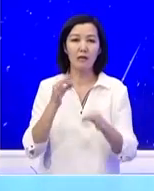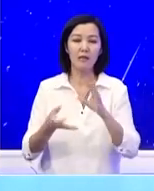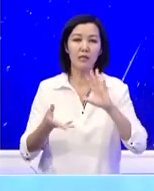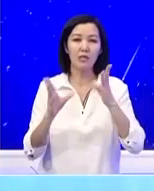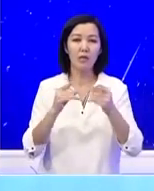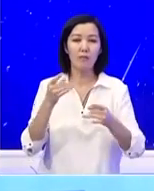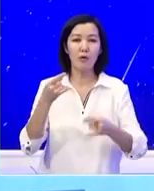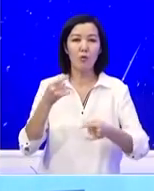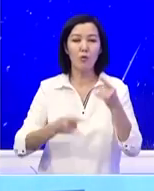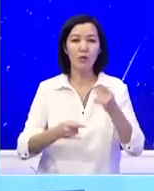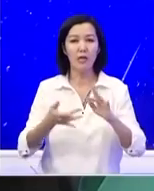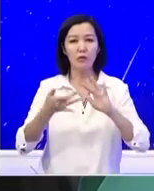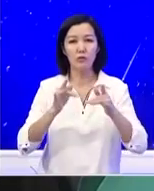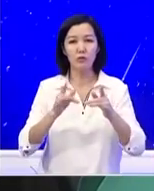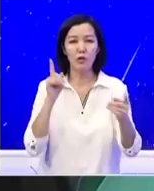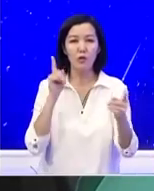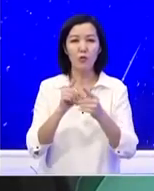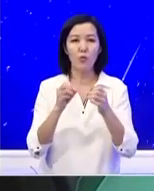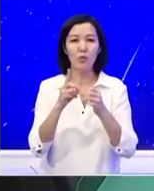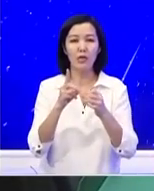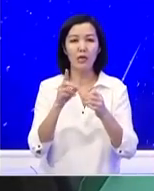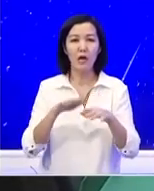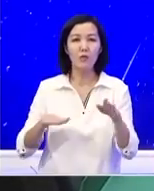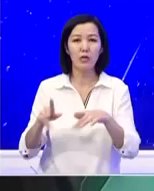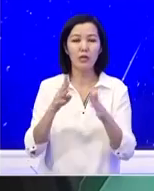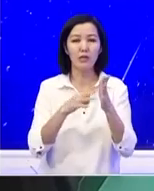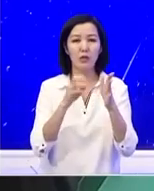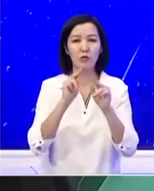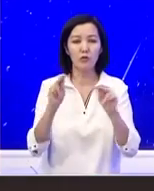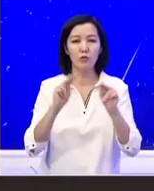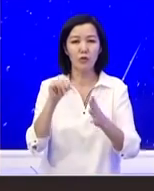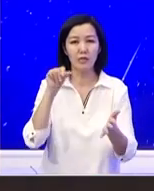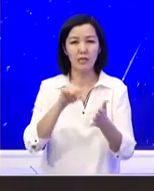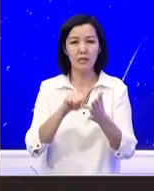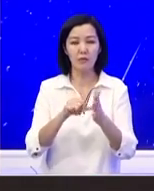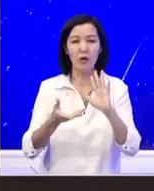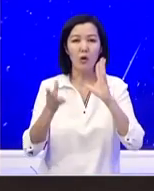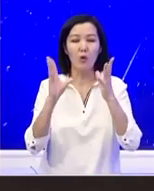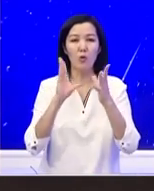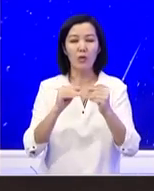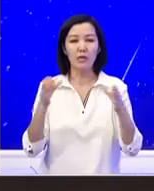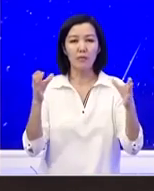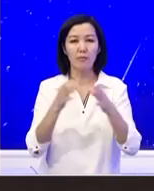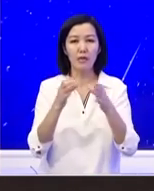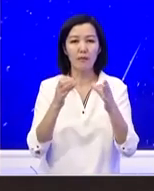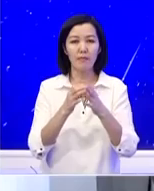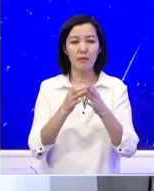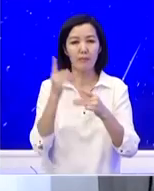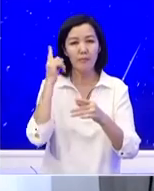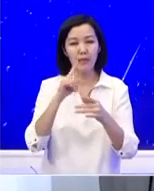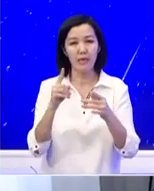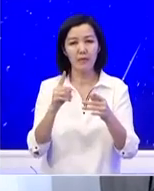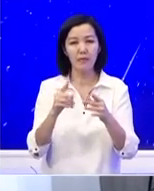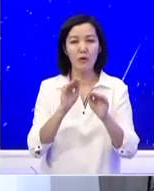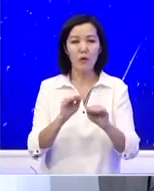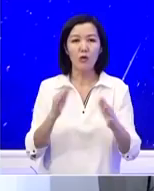талқылады. Жалпы онлайн жүздесуге 12 ауданнан 800 ұстаз қатысты. Олар білім бөлімінің мамандарымен пікір